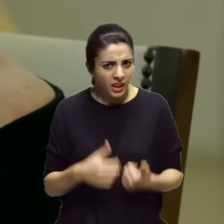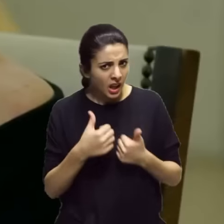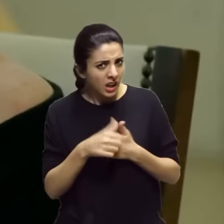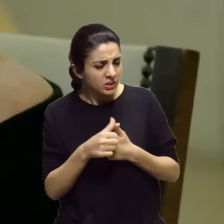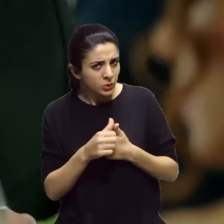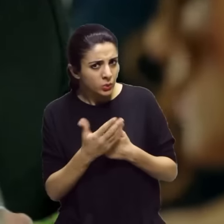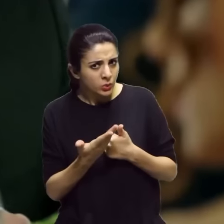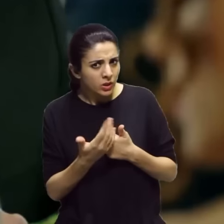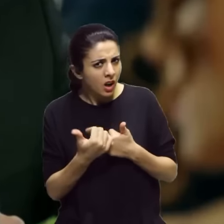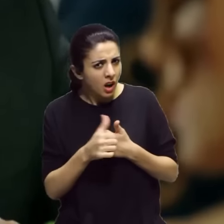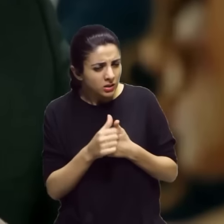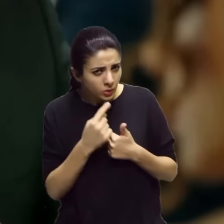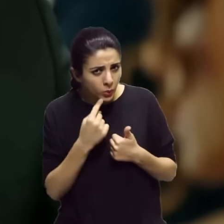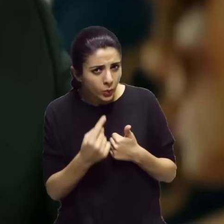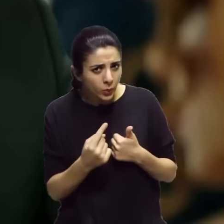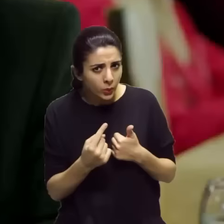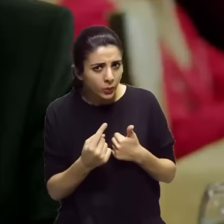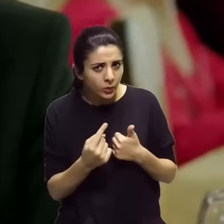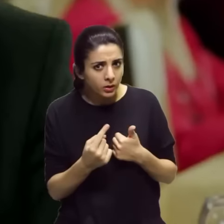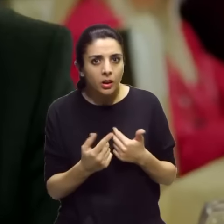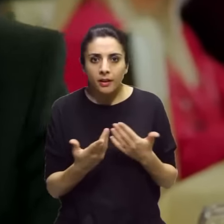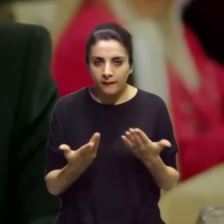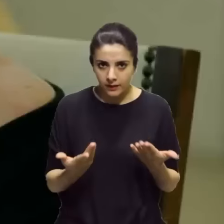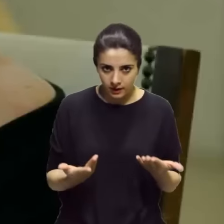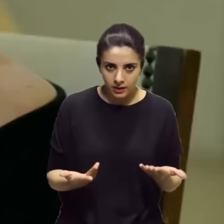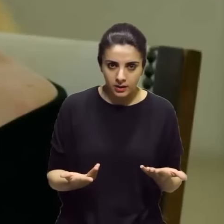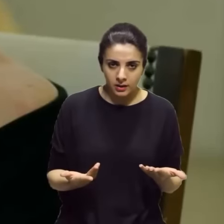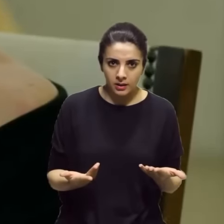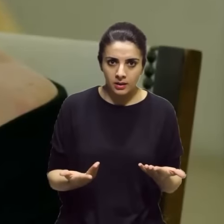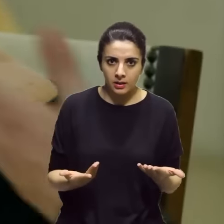Eşin? Eşin mi dedin? Evet.